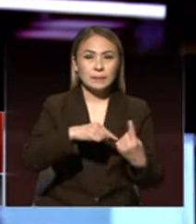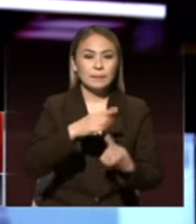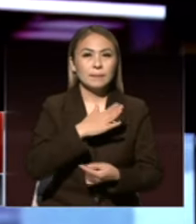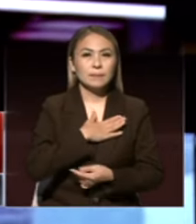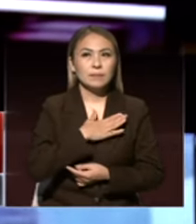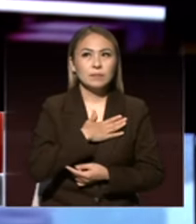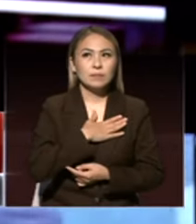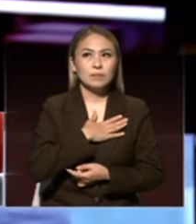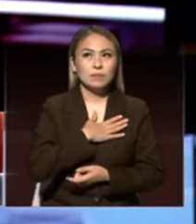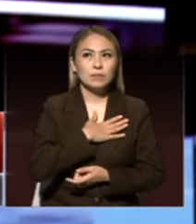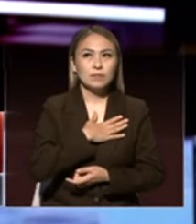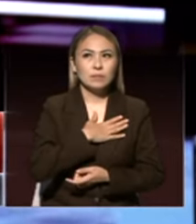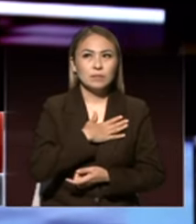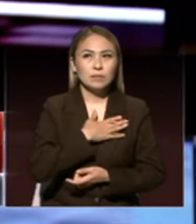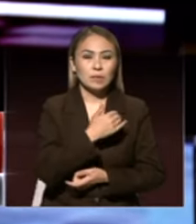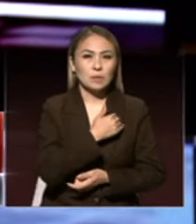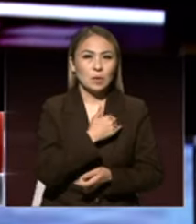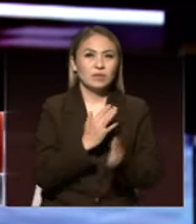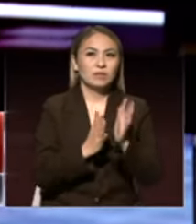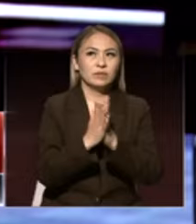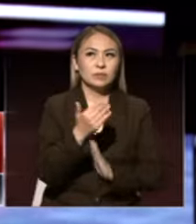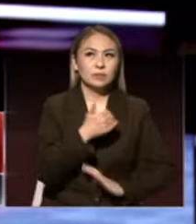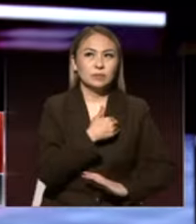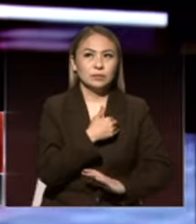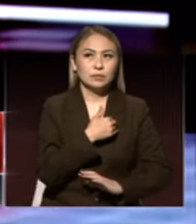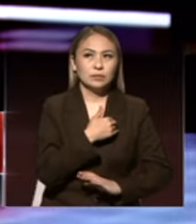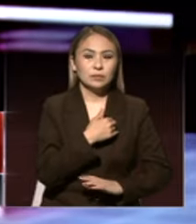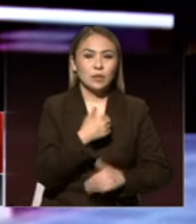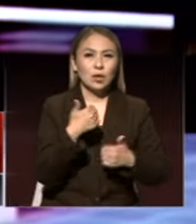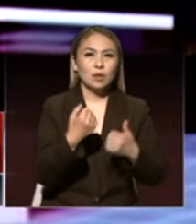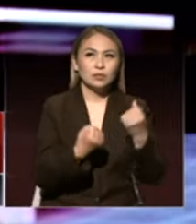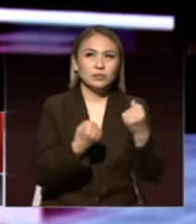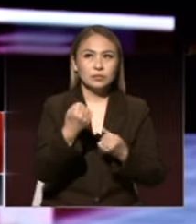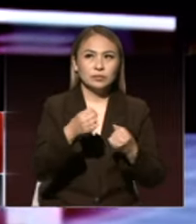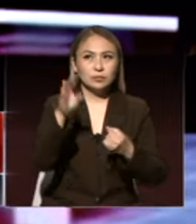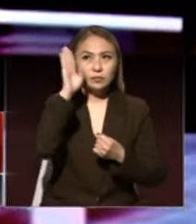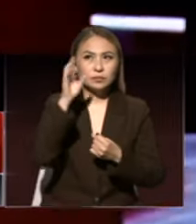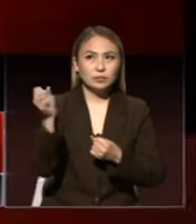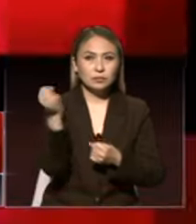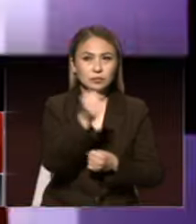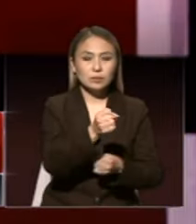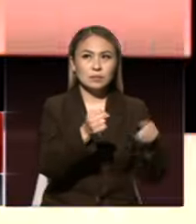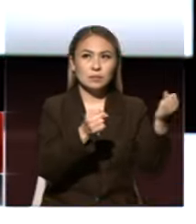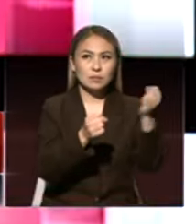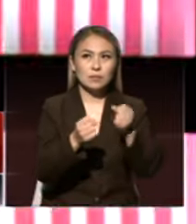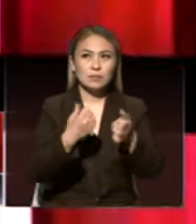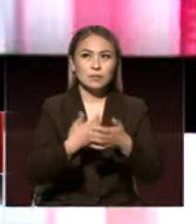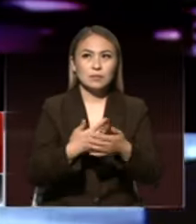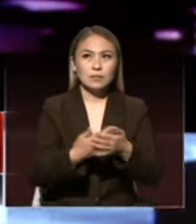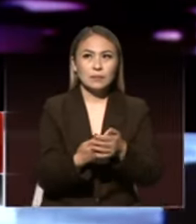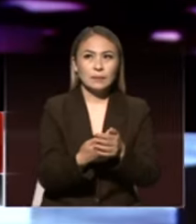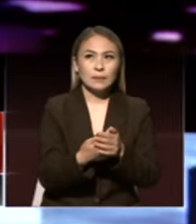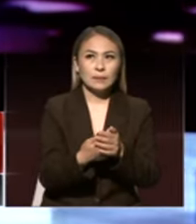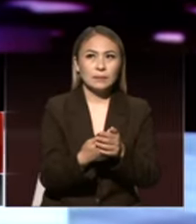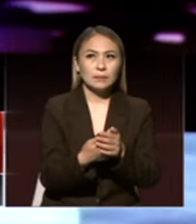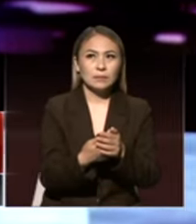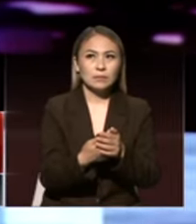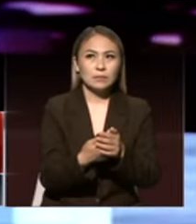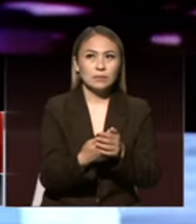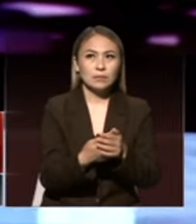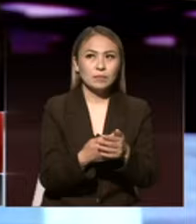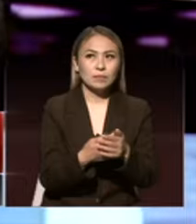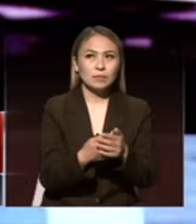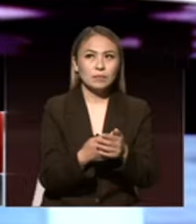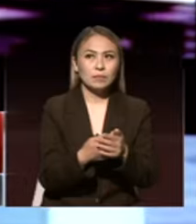уже өскім келу үшін жақсы шопырлар тартқым келеді. Жігіттерге, сен жаңа трактор мінесің, 5 жаңа трактор мінесің, айлығың мынандай. Өйткені